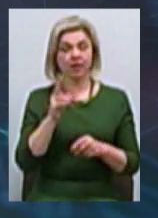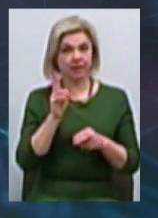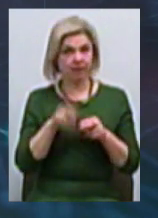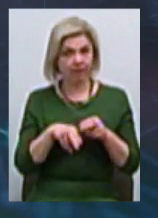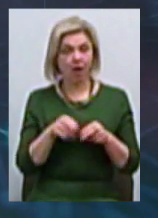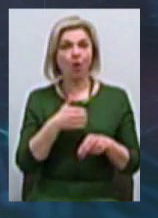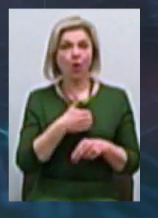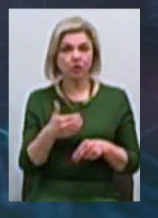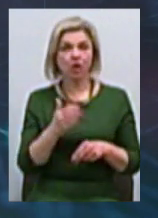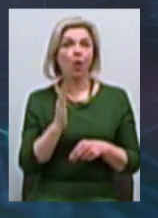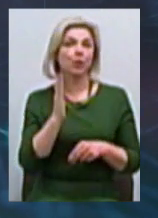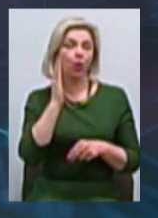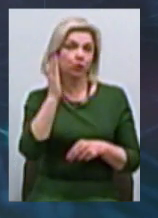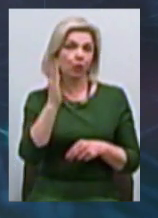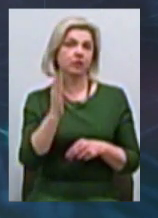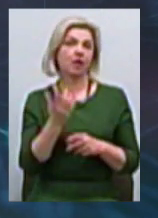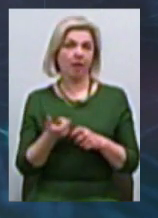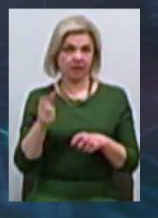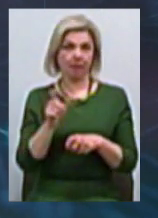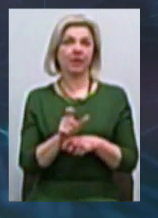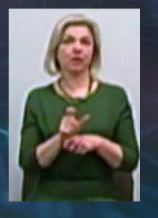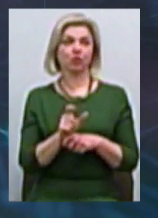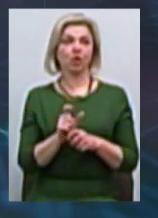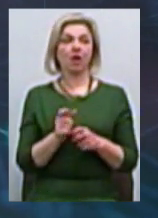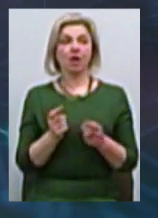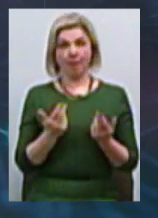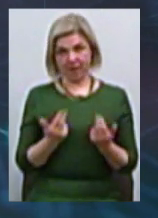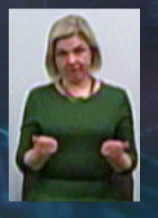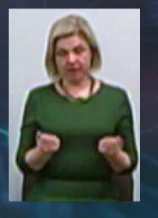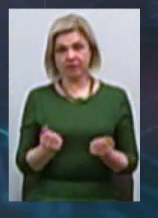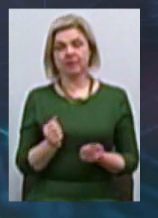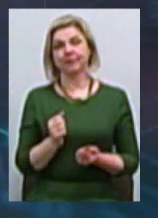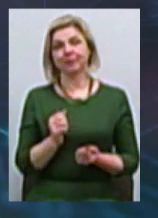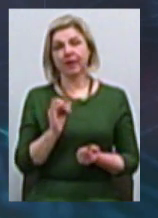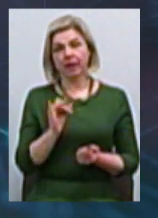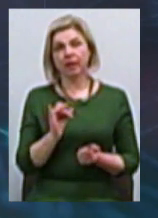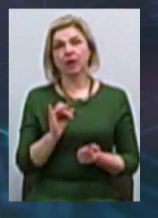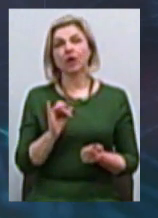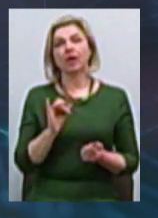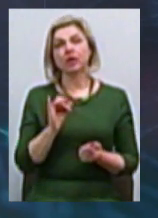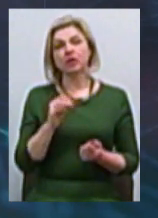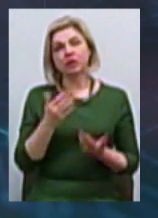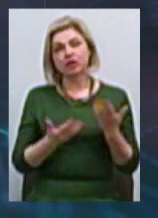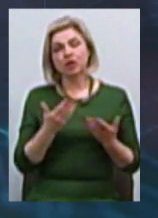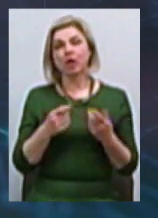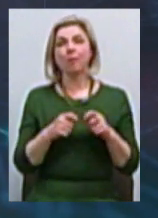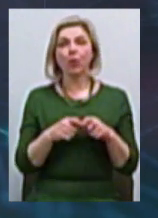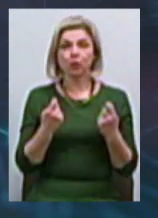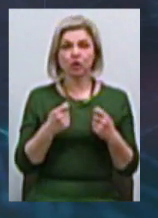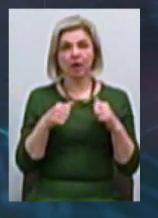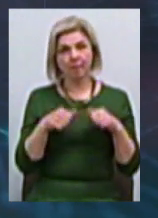прогнози здебільшого справдилися. Про те, чи повністю вони справдилися, про те, чого